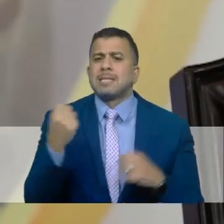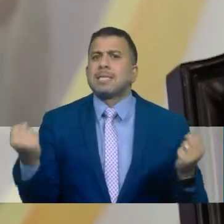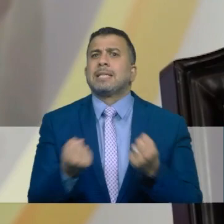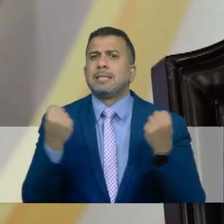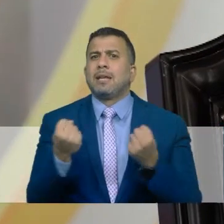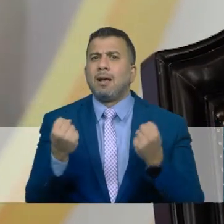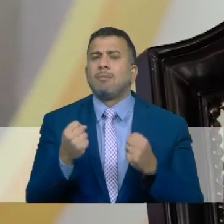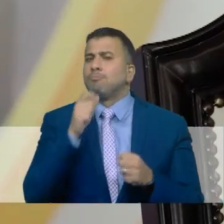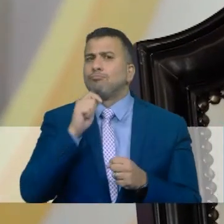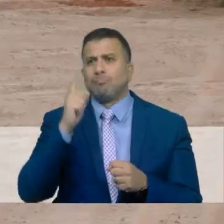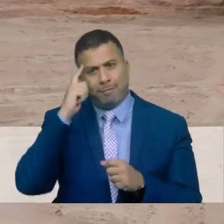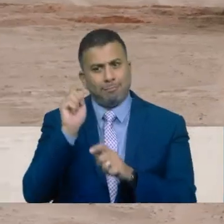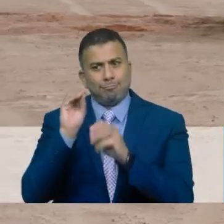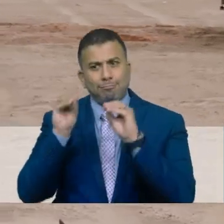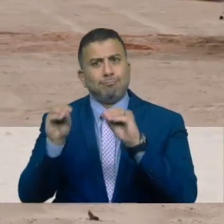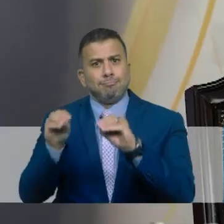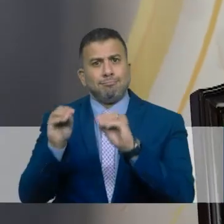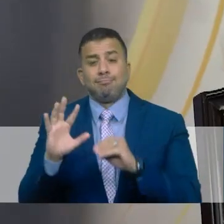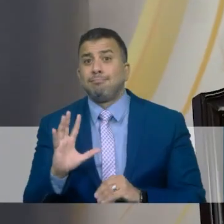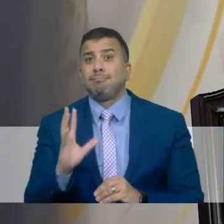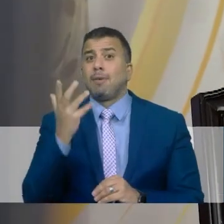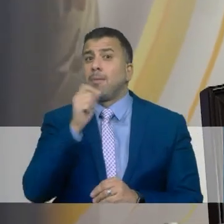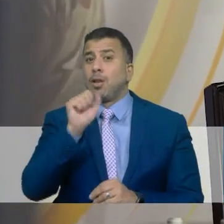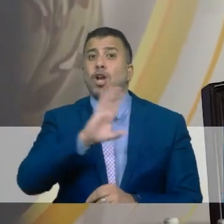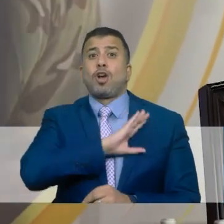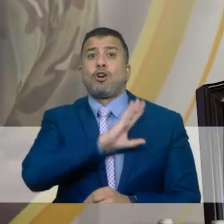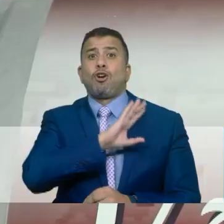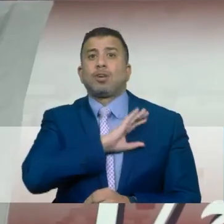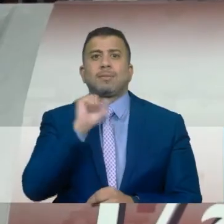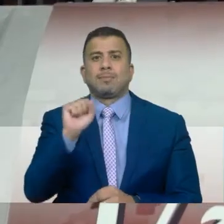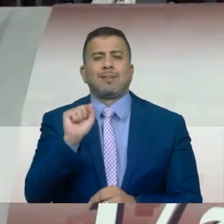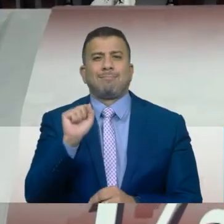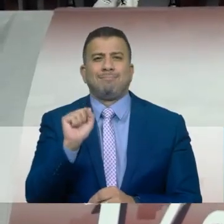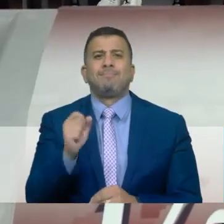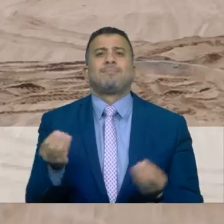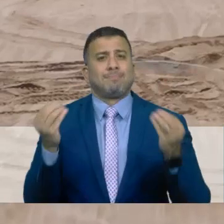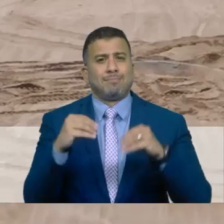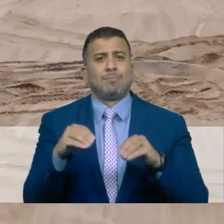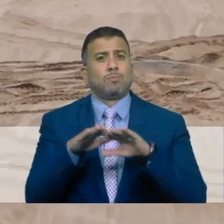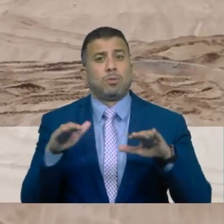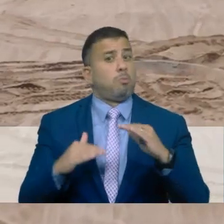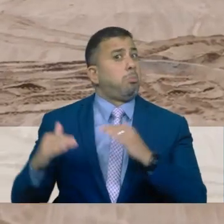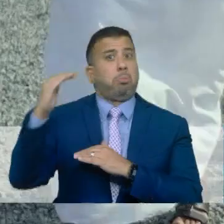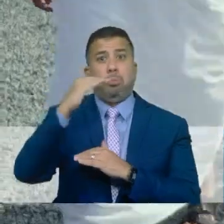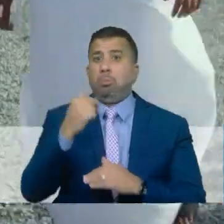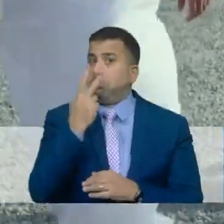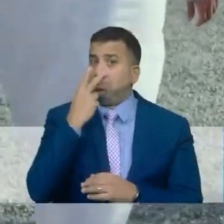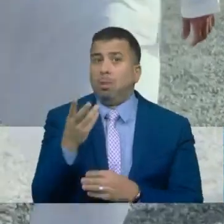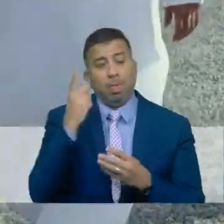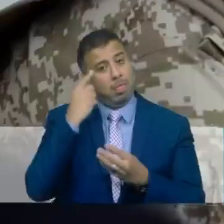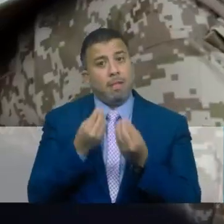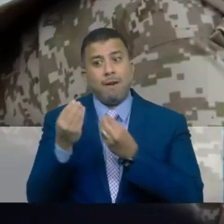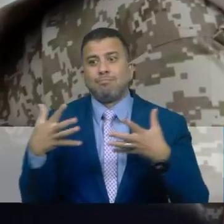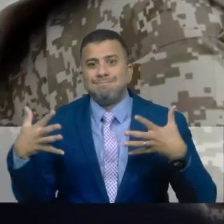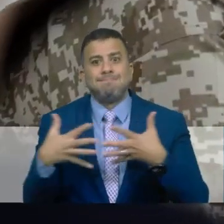التدريب والتاهيل اللذين القوات المشاركه اضافه الى المستوى العالي من